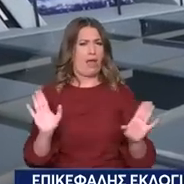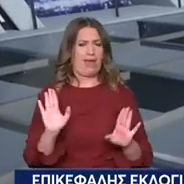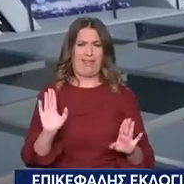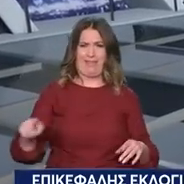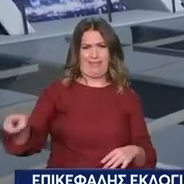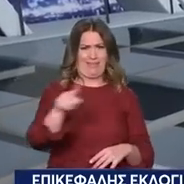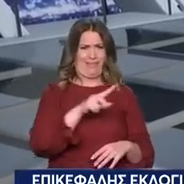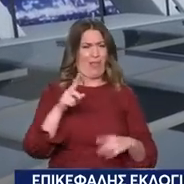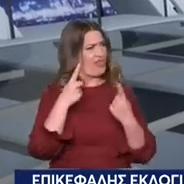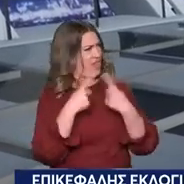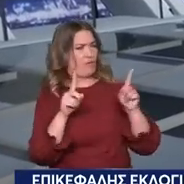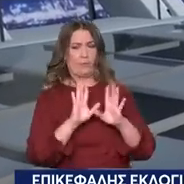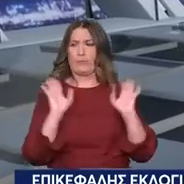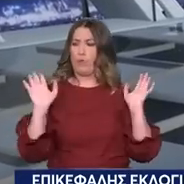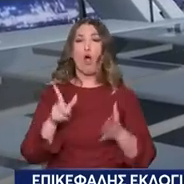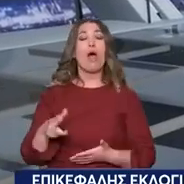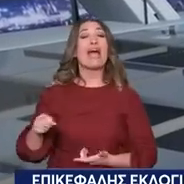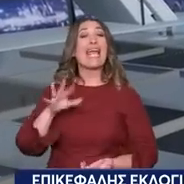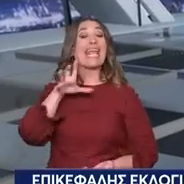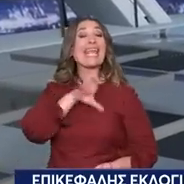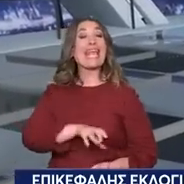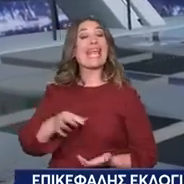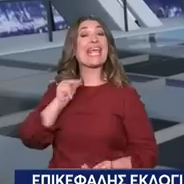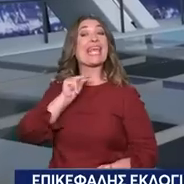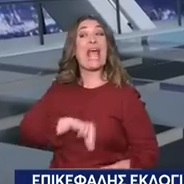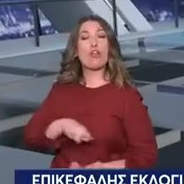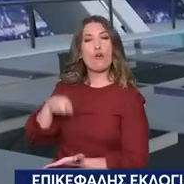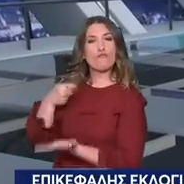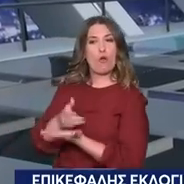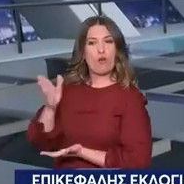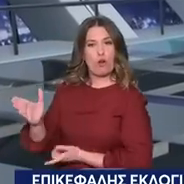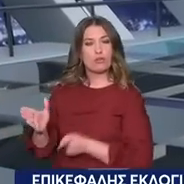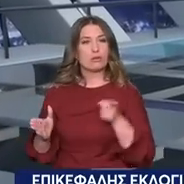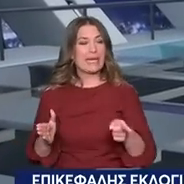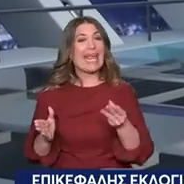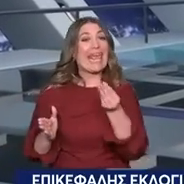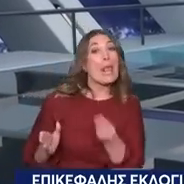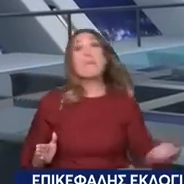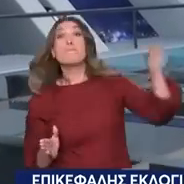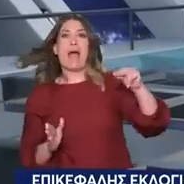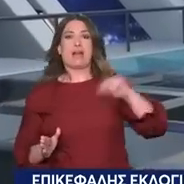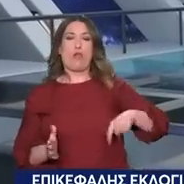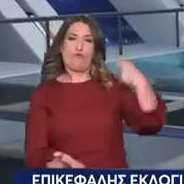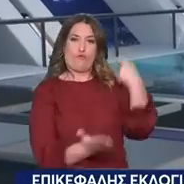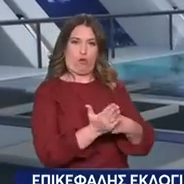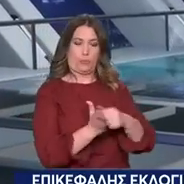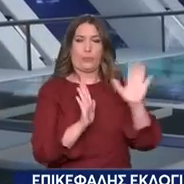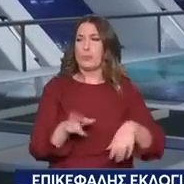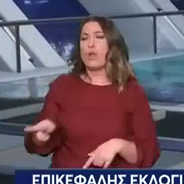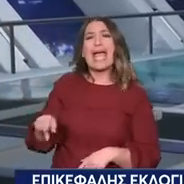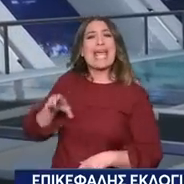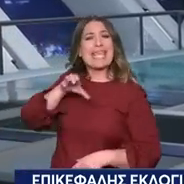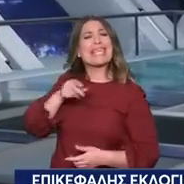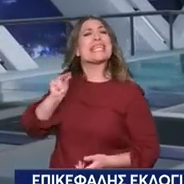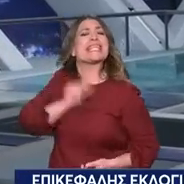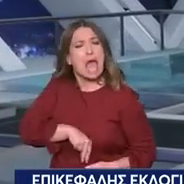διαφορετικό η φορολόγηση των κερδών και κάτι τελείως διαφορετικό η φορολόγηση των υπερκερδών. Όσον αφορά τη φορολόγηση των κερδών, αυτή τη στιγμή που